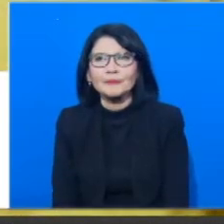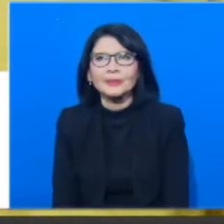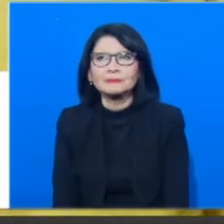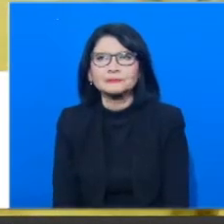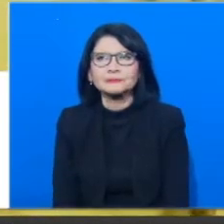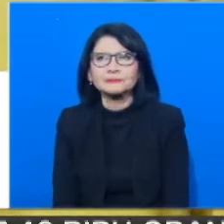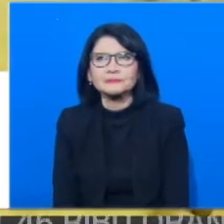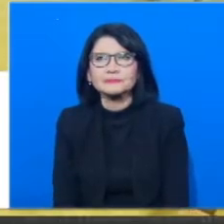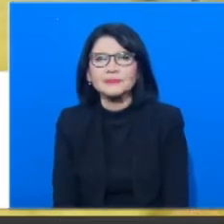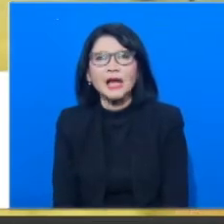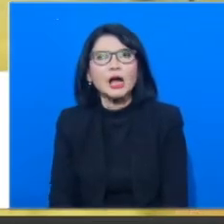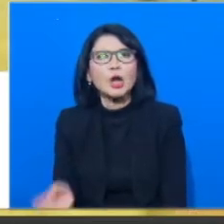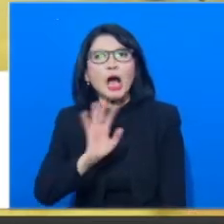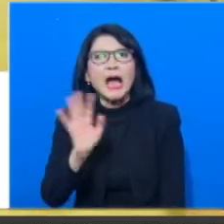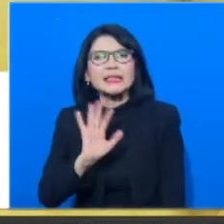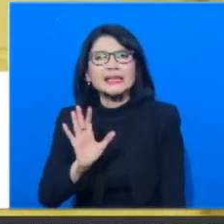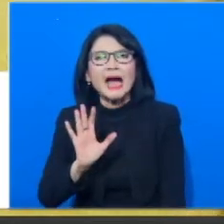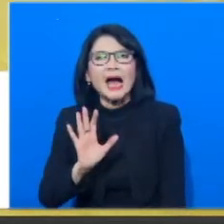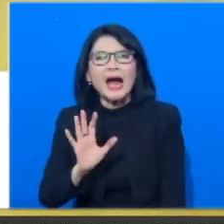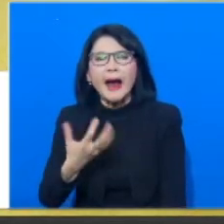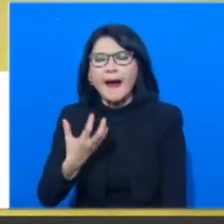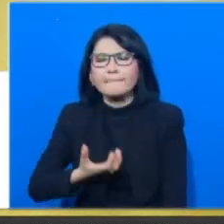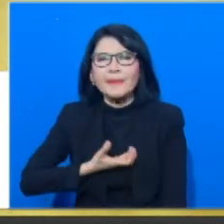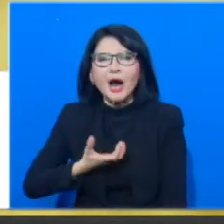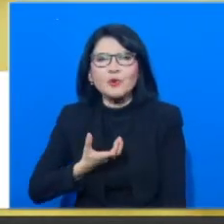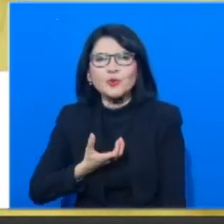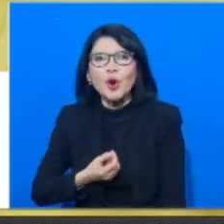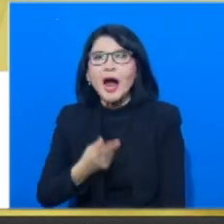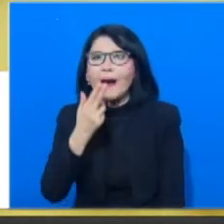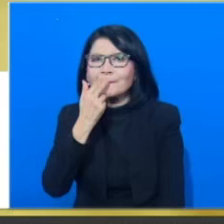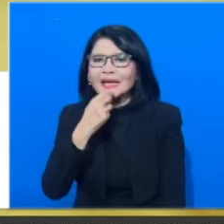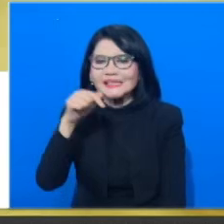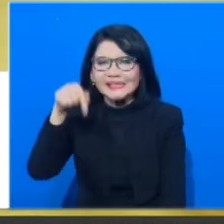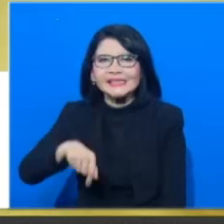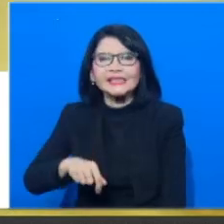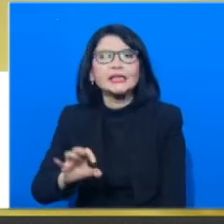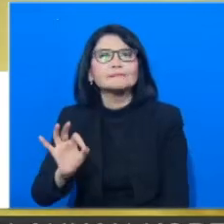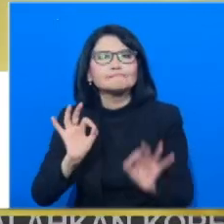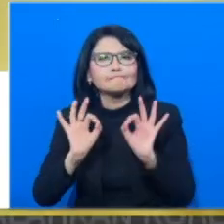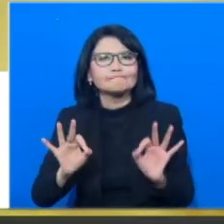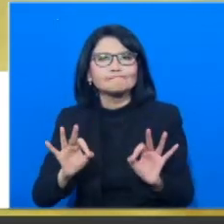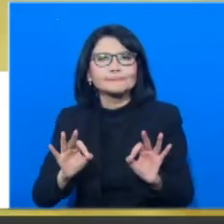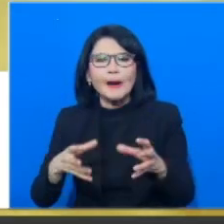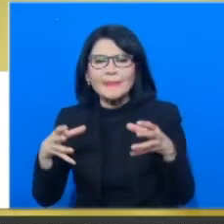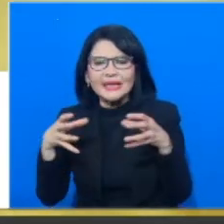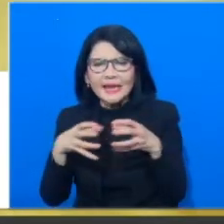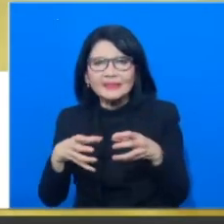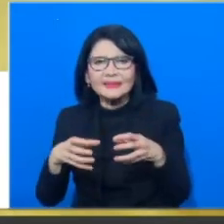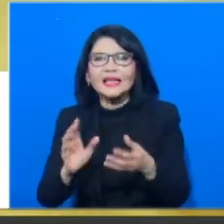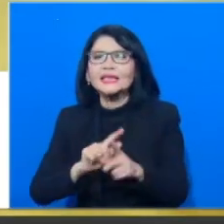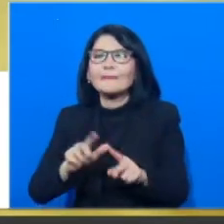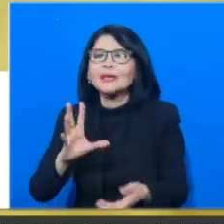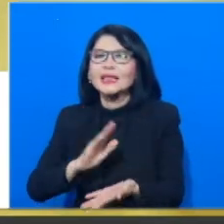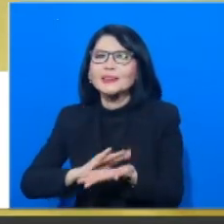Anda yang tidak terlalu suka manis, donat kentang ini manisnya pas gitu ya. Tapi dia teksturnya padat, tapi lembut